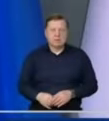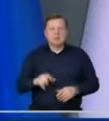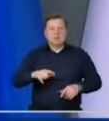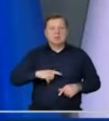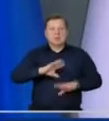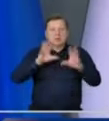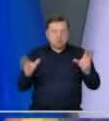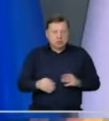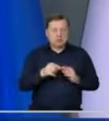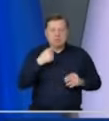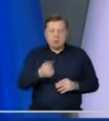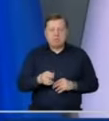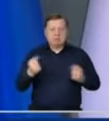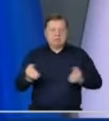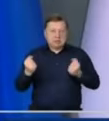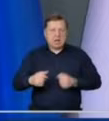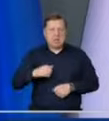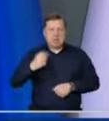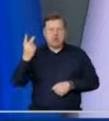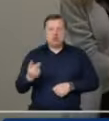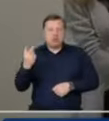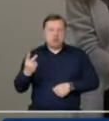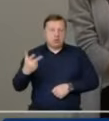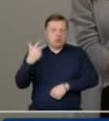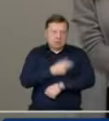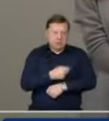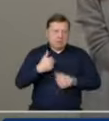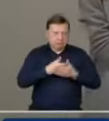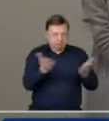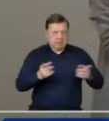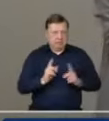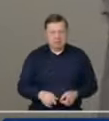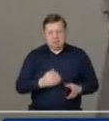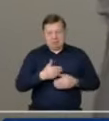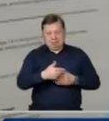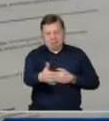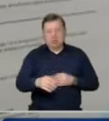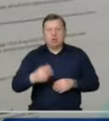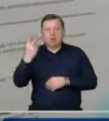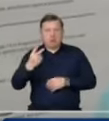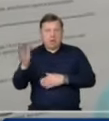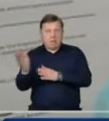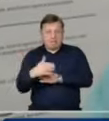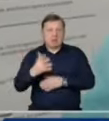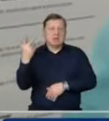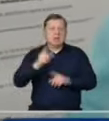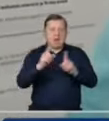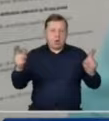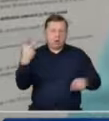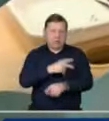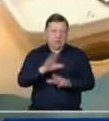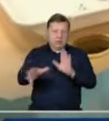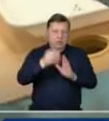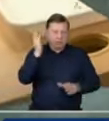strony drugie dawki były z tej dostawy obsłużone. Do 7 marca ma się zakończyć szczepienie nauczycieli. Tego samego dnia mają zostać